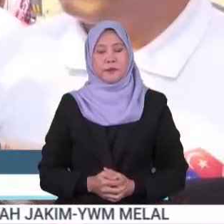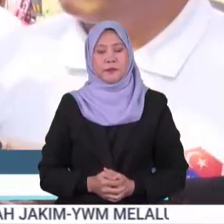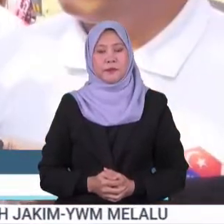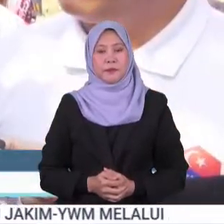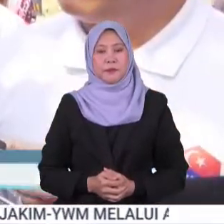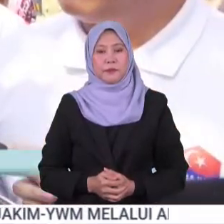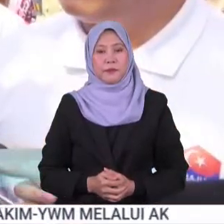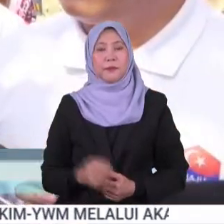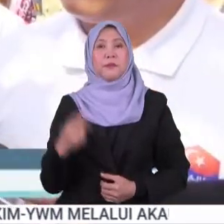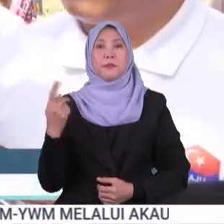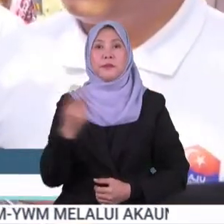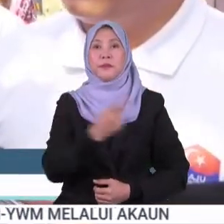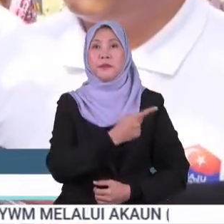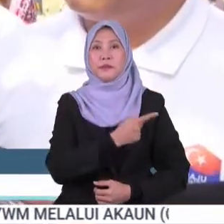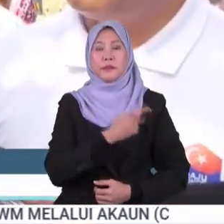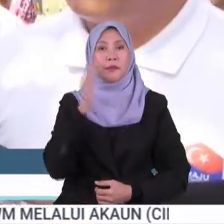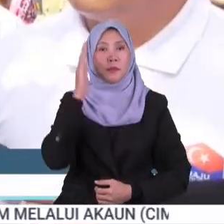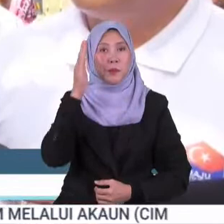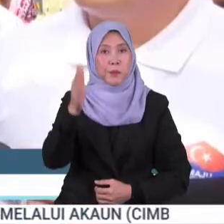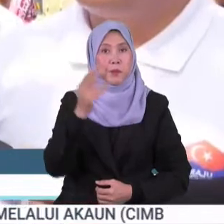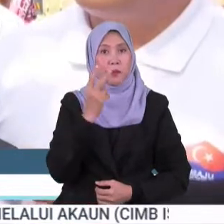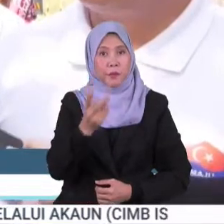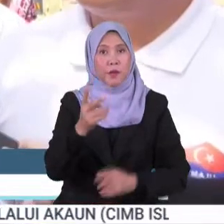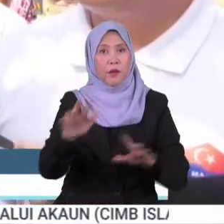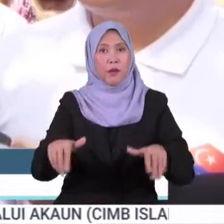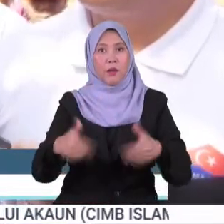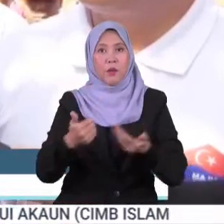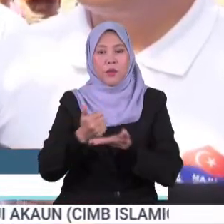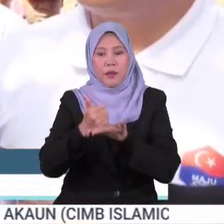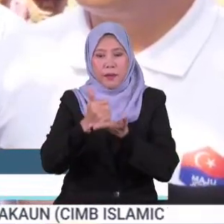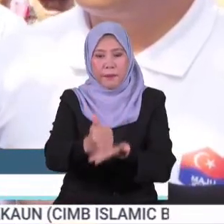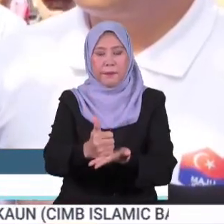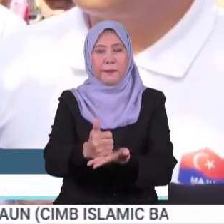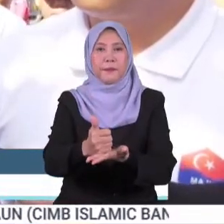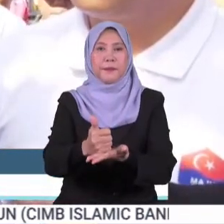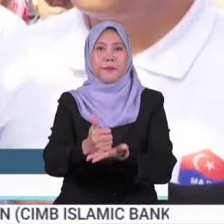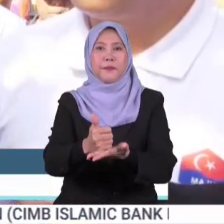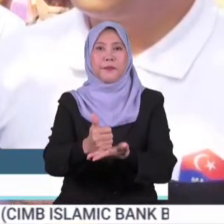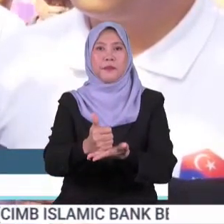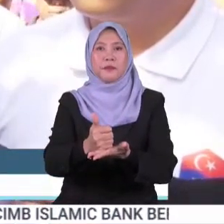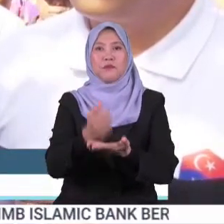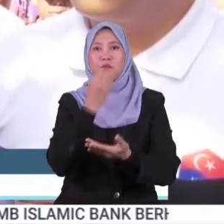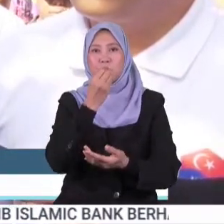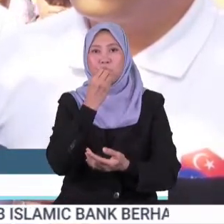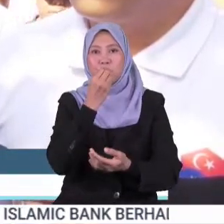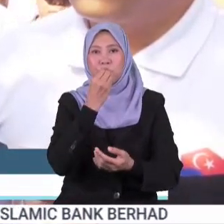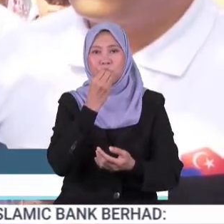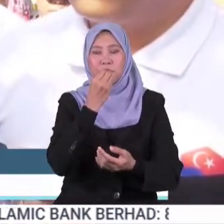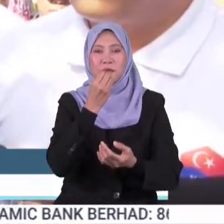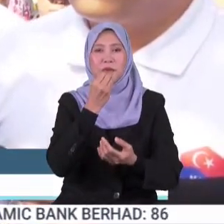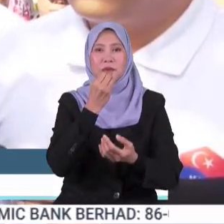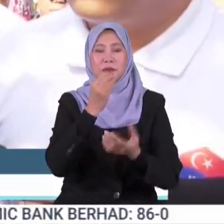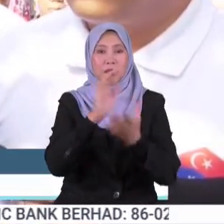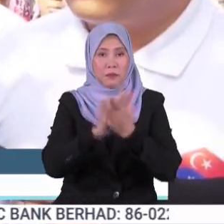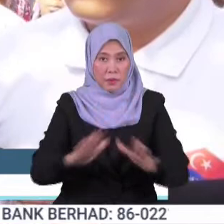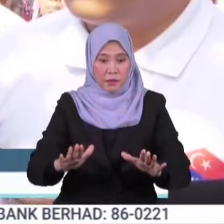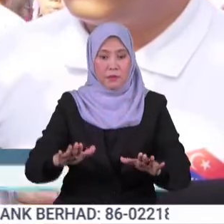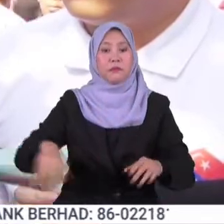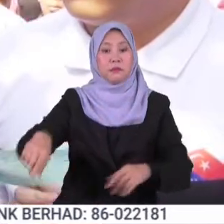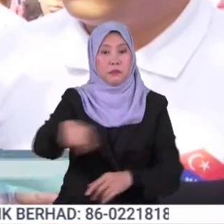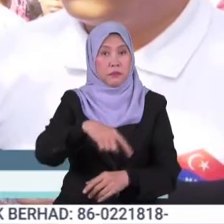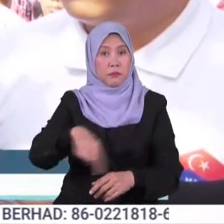Dan kita juga akan melihat kepada macam mana kita nak membantu dari segi food security ini. Kerana